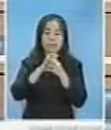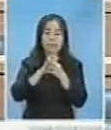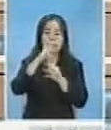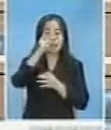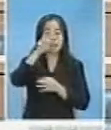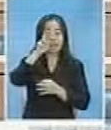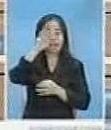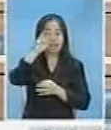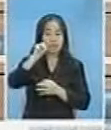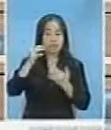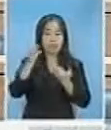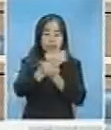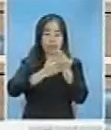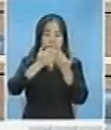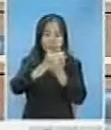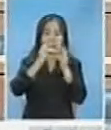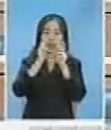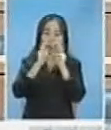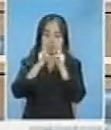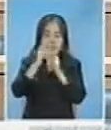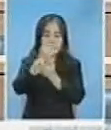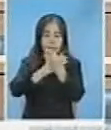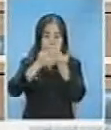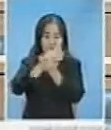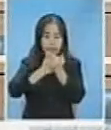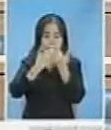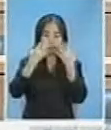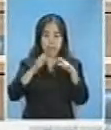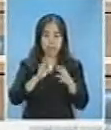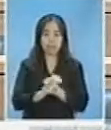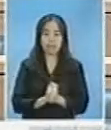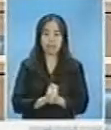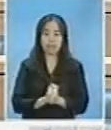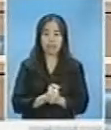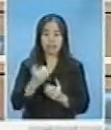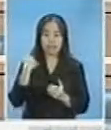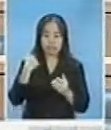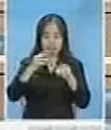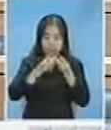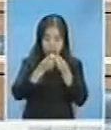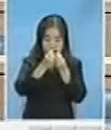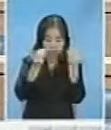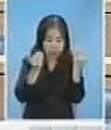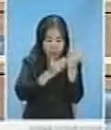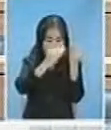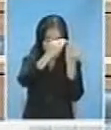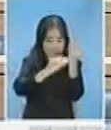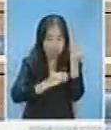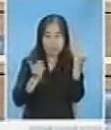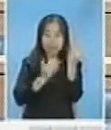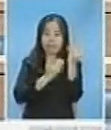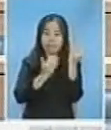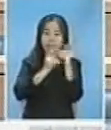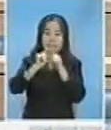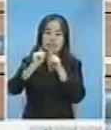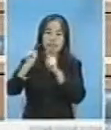ะรัฐบาลหรือคณะกรรมการได้พิจารณานั้นนะครับเมื่อมาดูในรายละเอียดต่างๆนะครับ